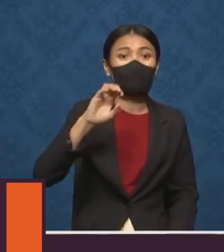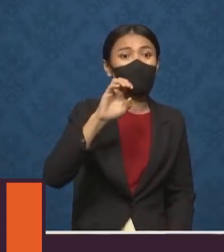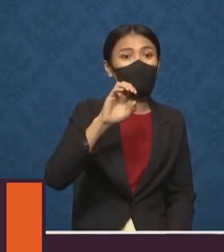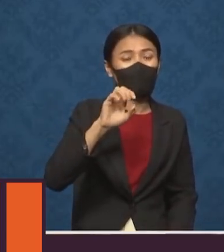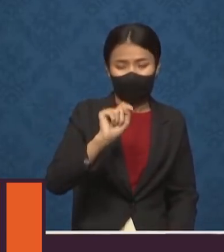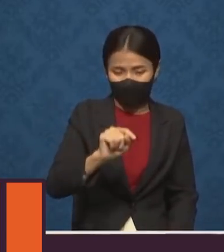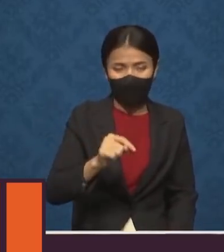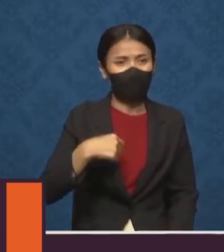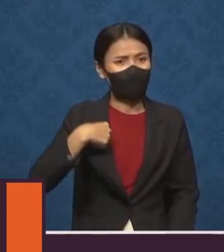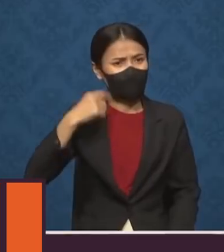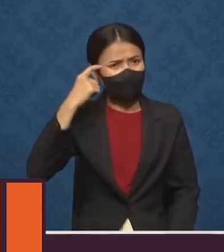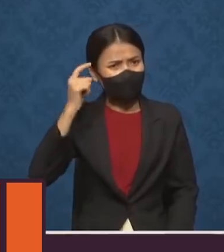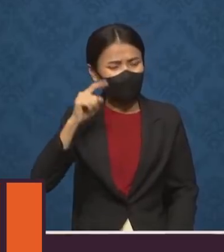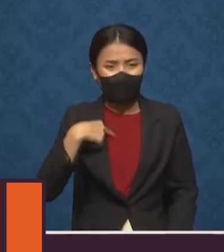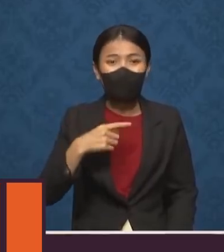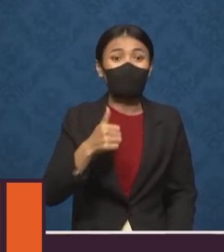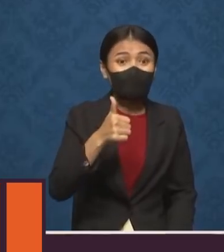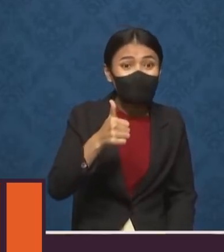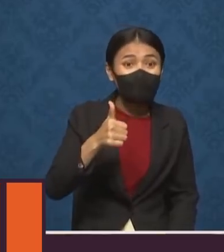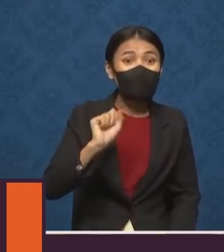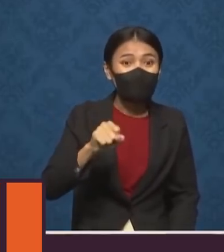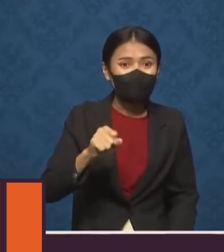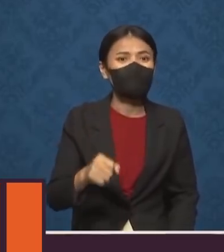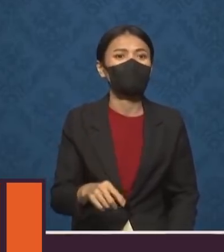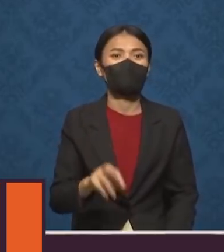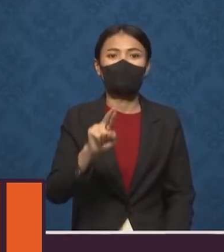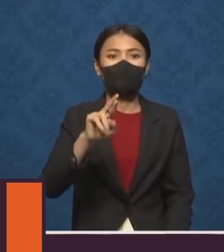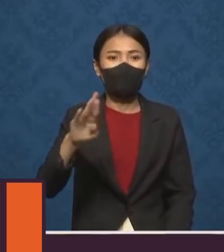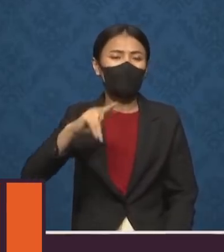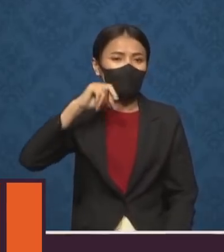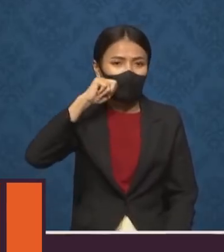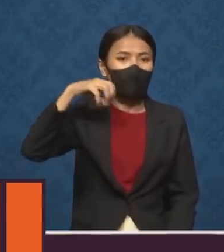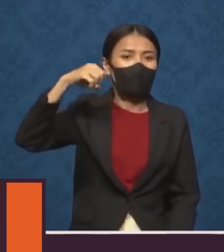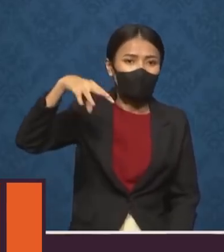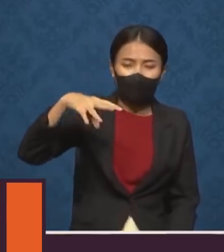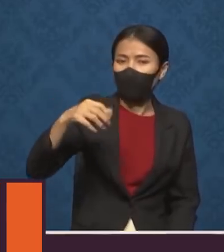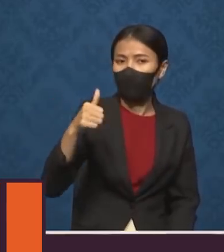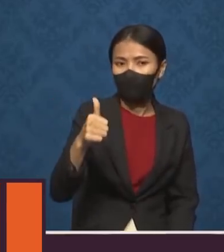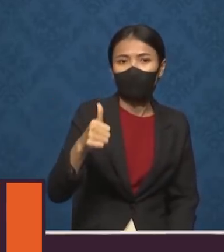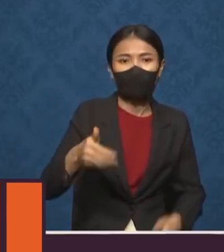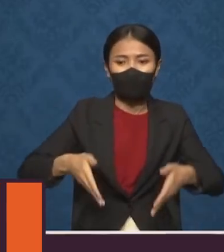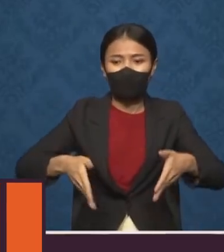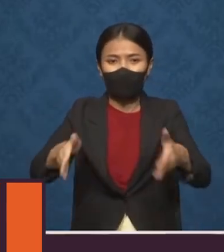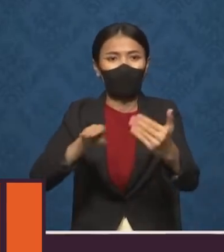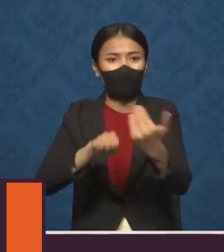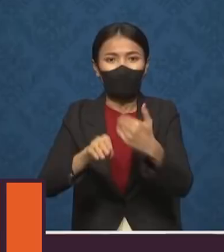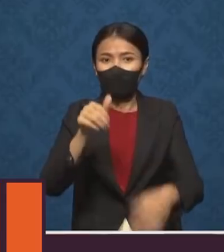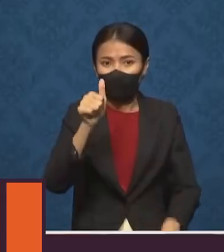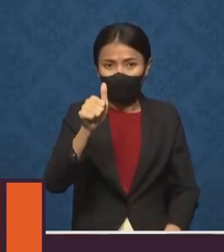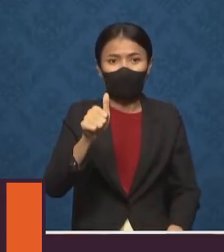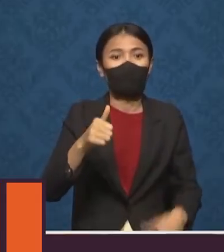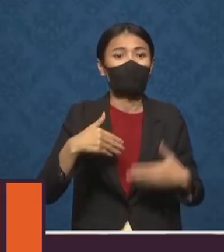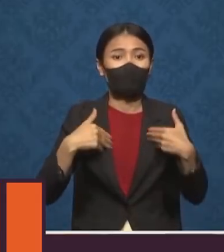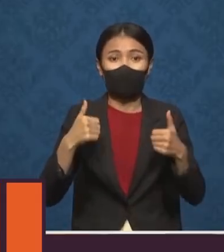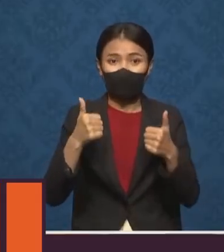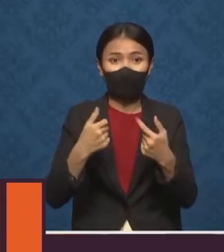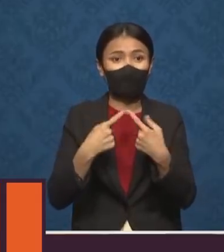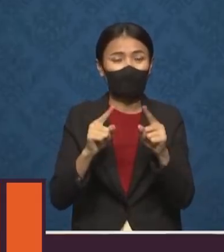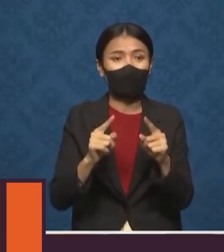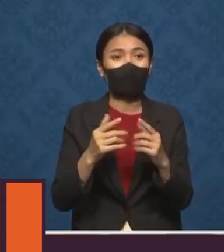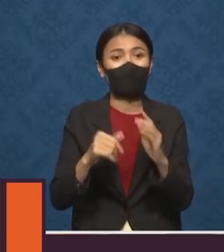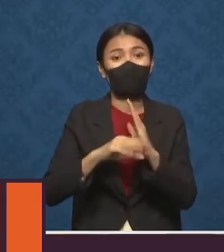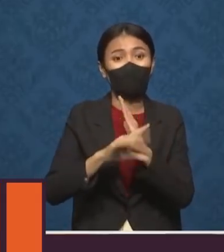อนาคตมีระบบสาธารณูปโภคที่ทันสมัยค่ะถนนหนทางสะดวกสบายแต่พื้นที่ที่แสมสาร